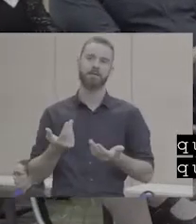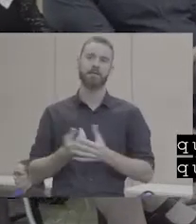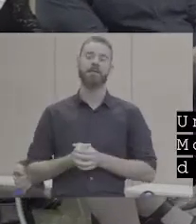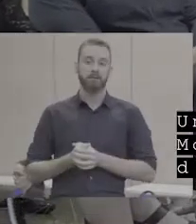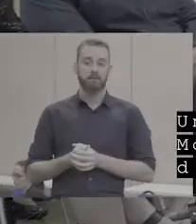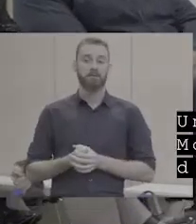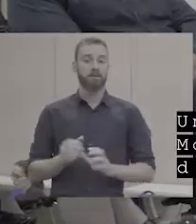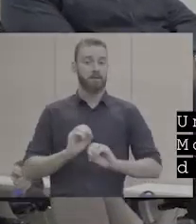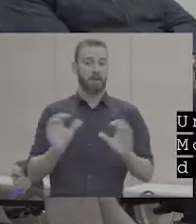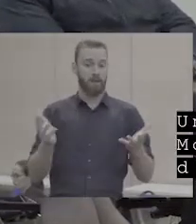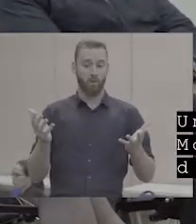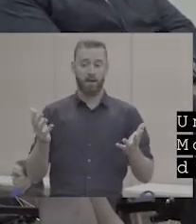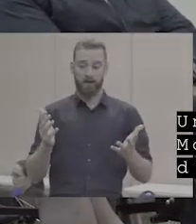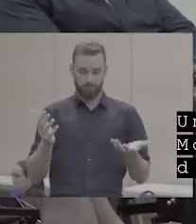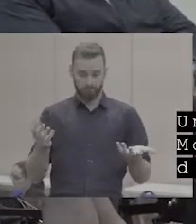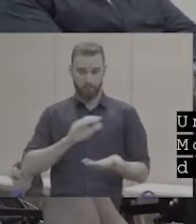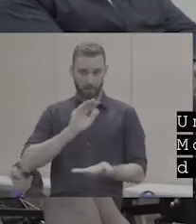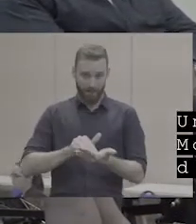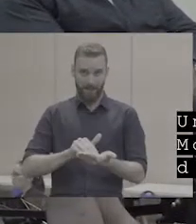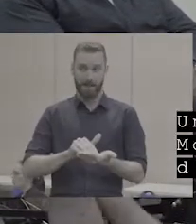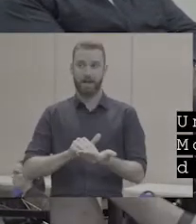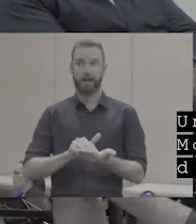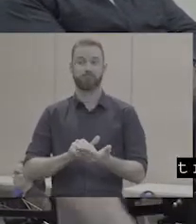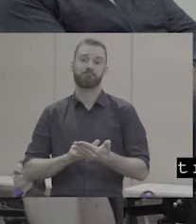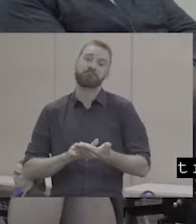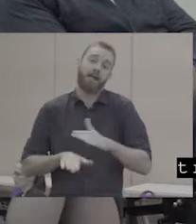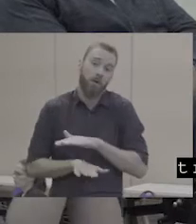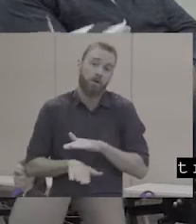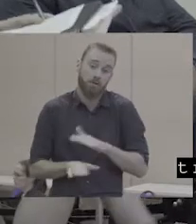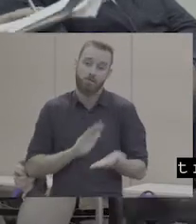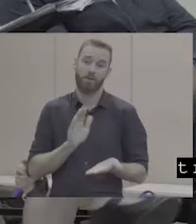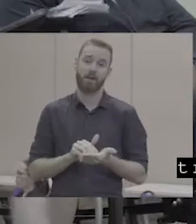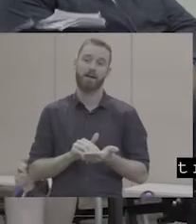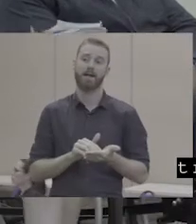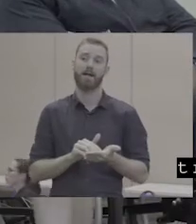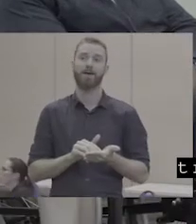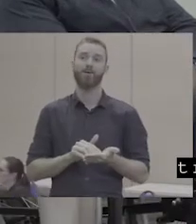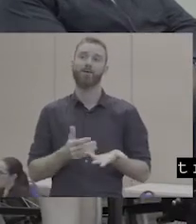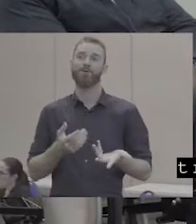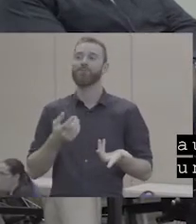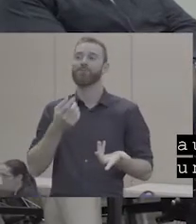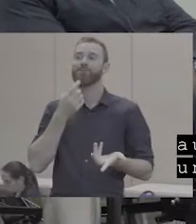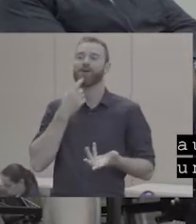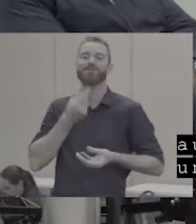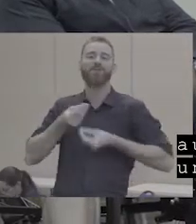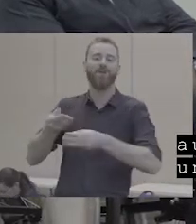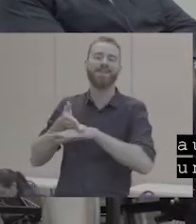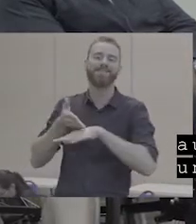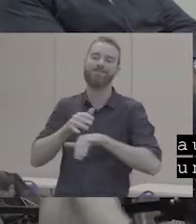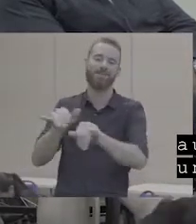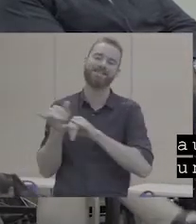Une chose qui est claire, c'est que Montréal n'est pas une ville d'emblée très... très friendly au sens de